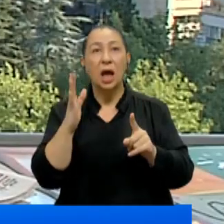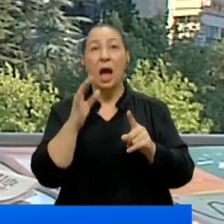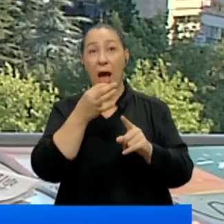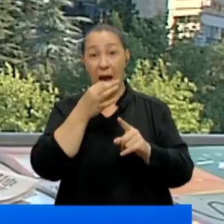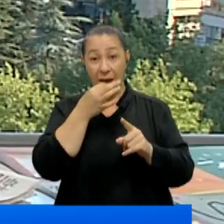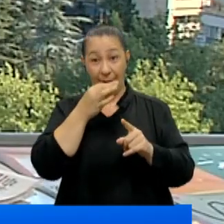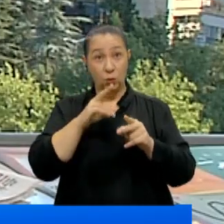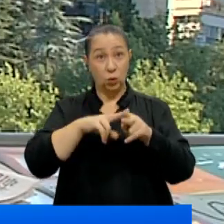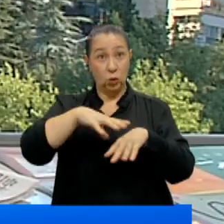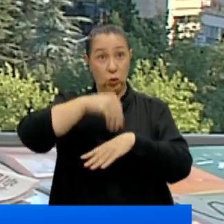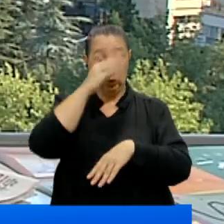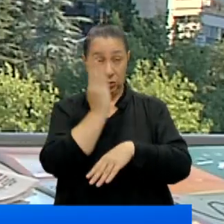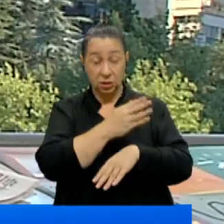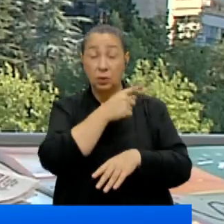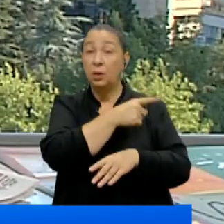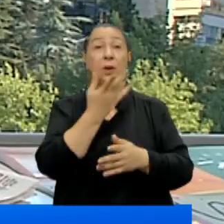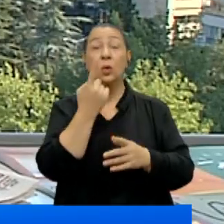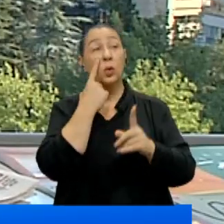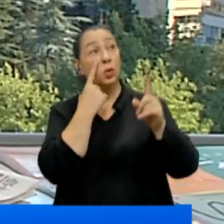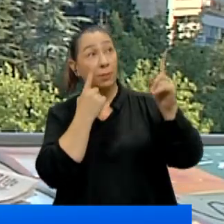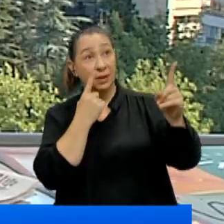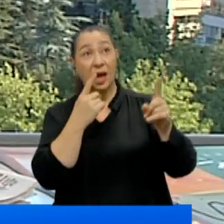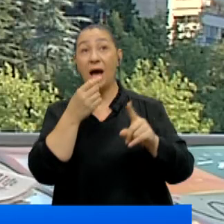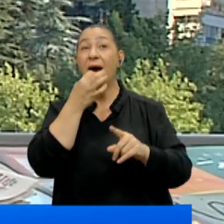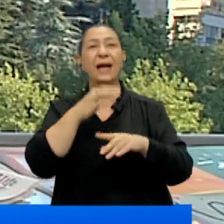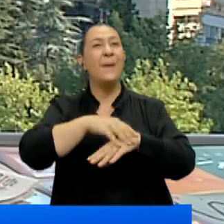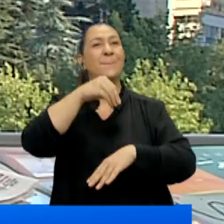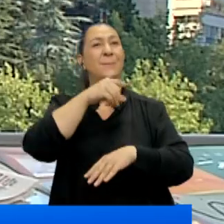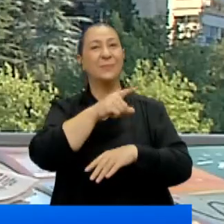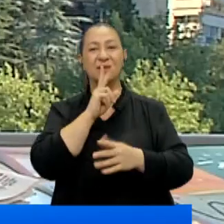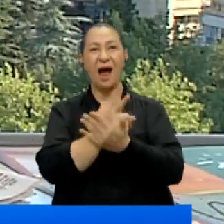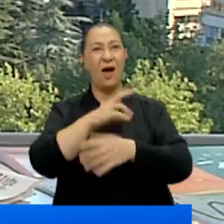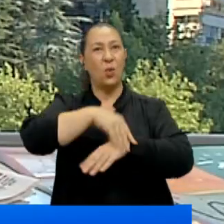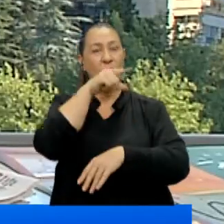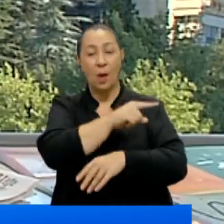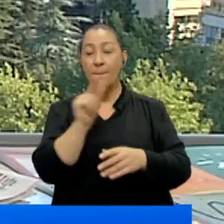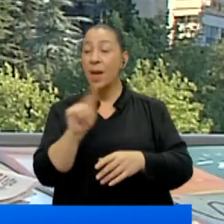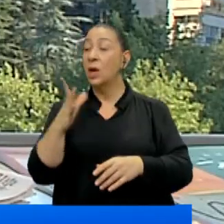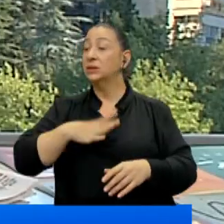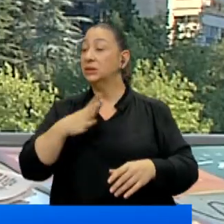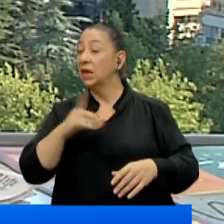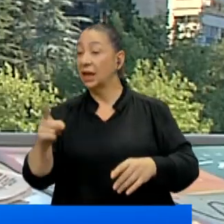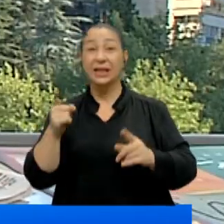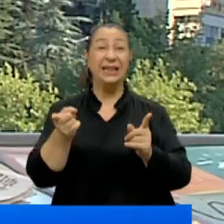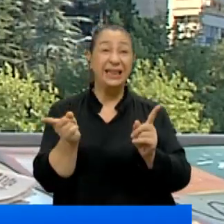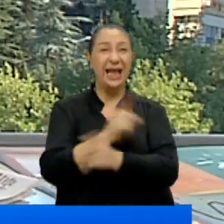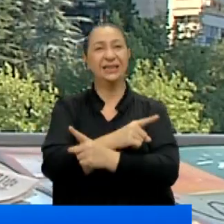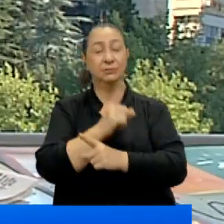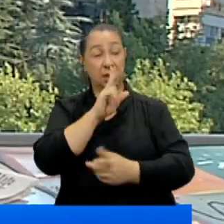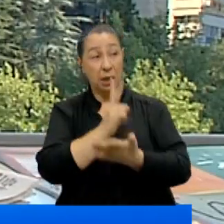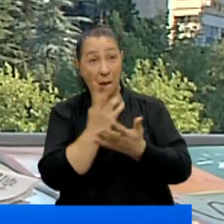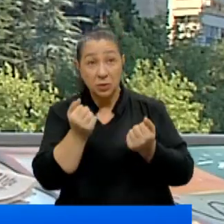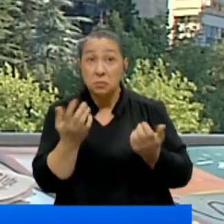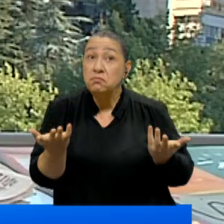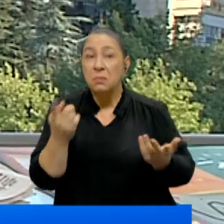kuruluna mı gider? Hakem kurulunda da artık hükümet ve işte hakem kurulu memurların isteklerinin aksi yönünde bir karar mı